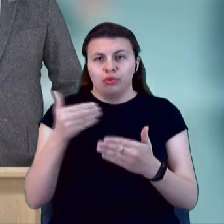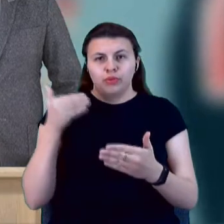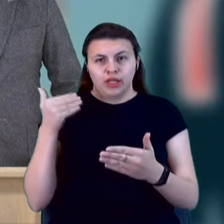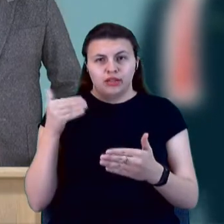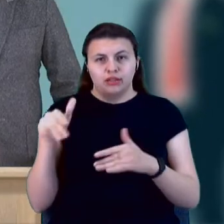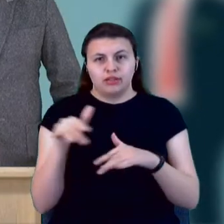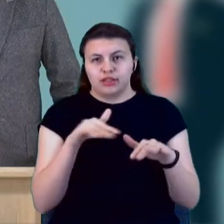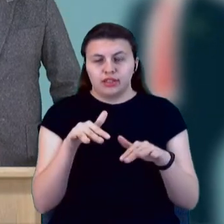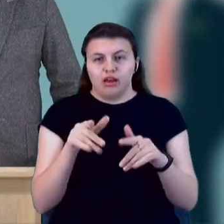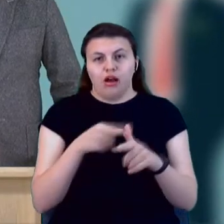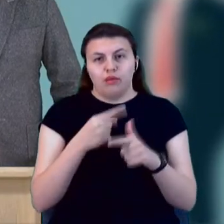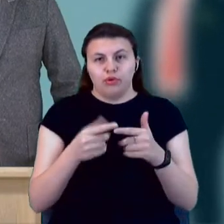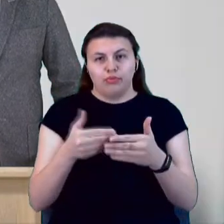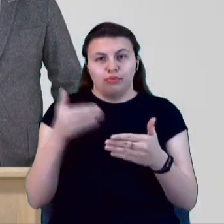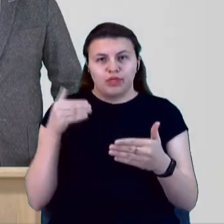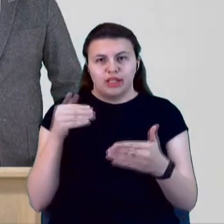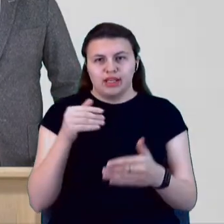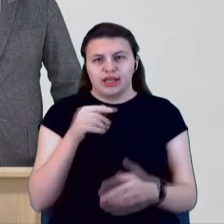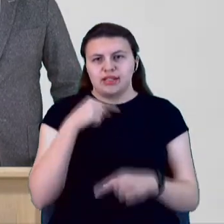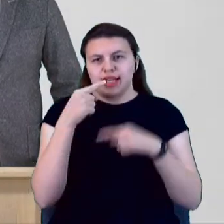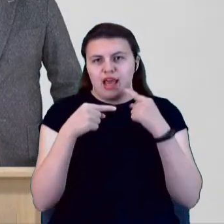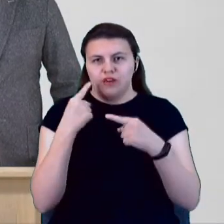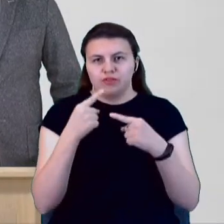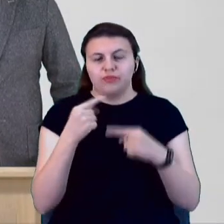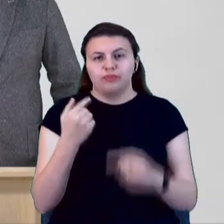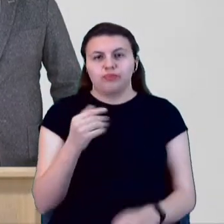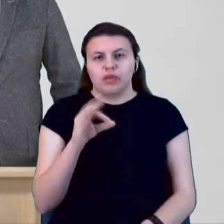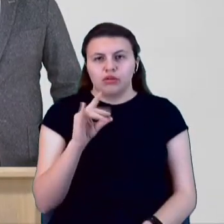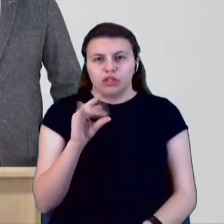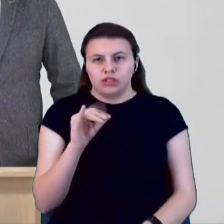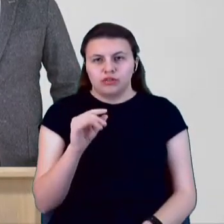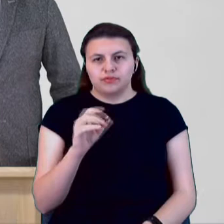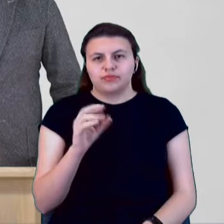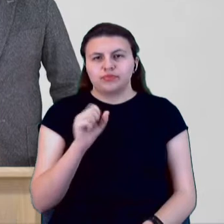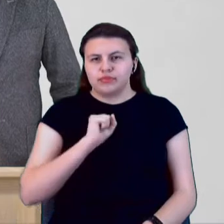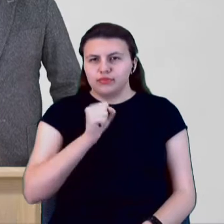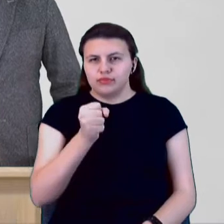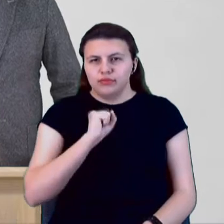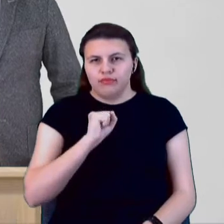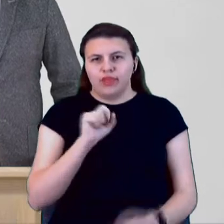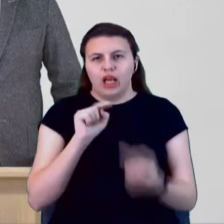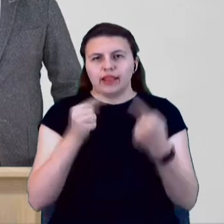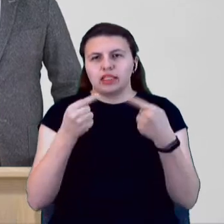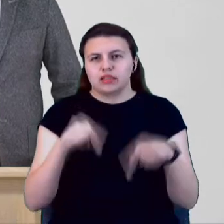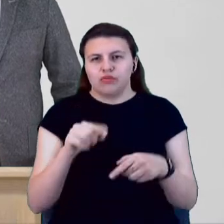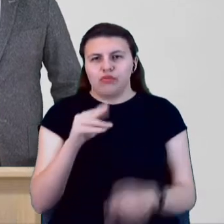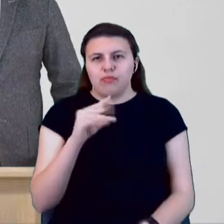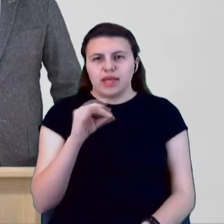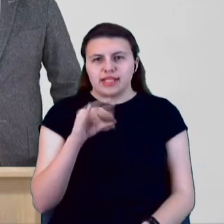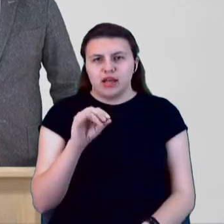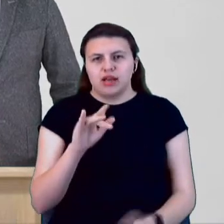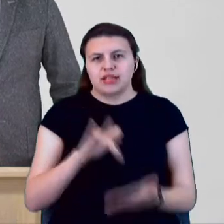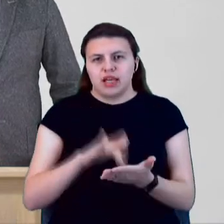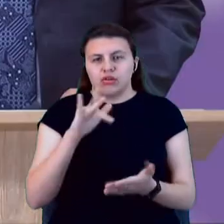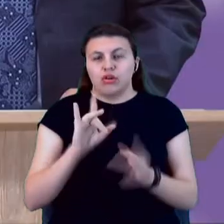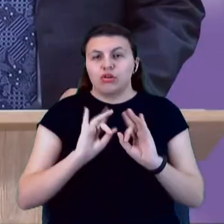або попередніх заяв. Пане Олеже, в інтерв'ю антикризовому медіа-центру 27 вересня цього року ви розповіли, що